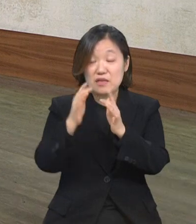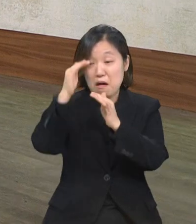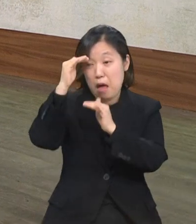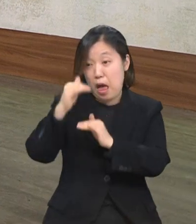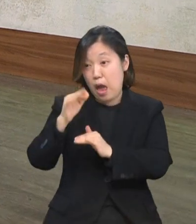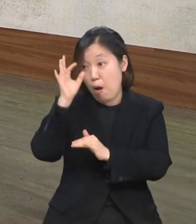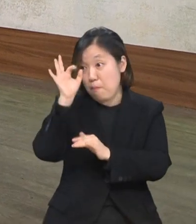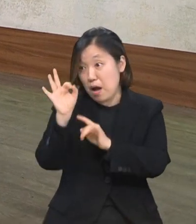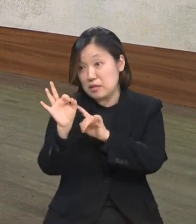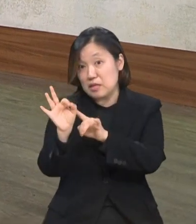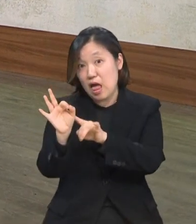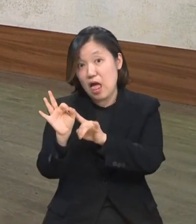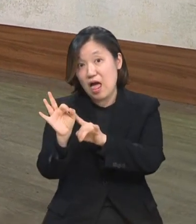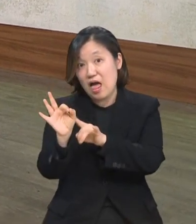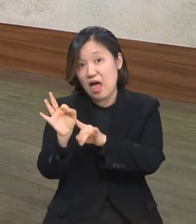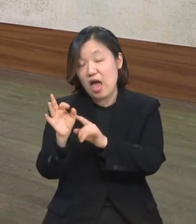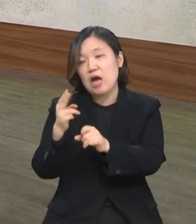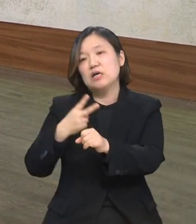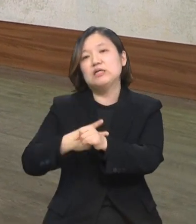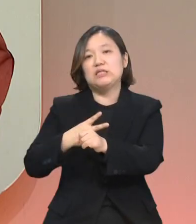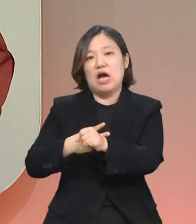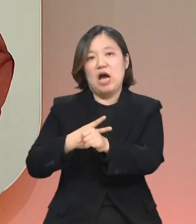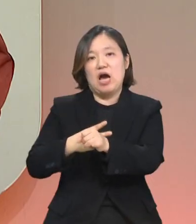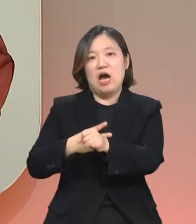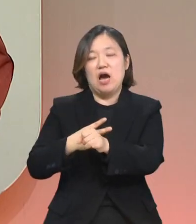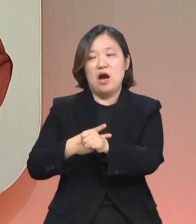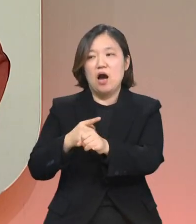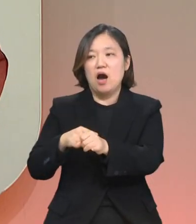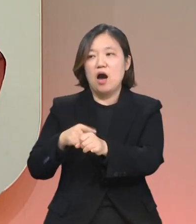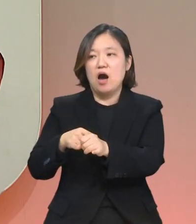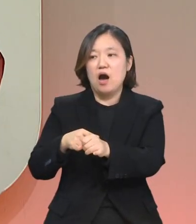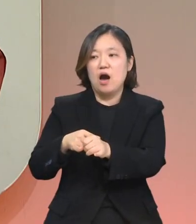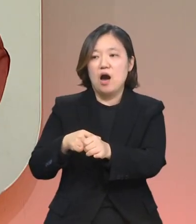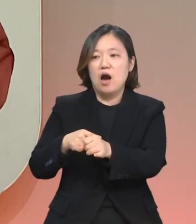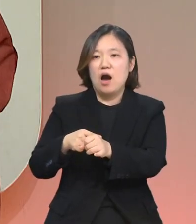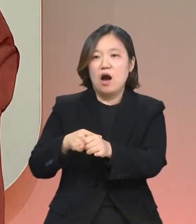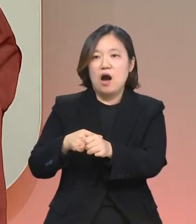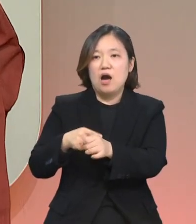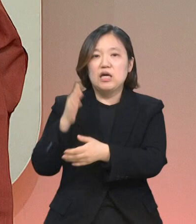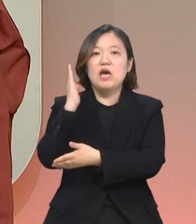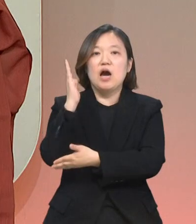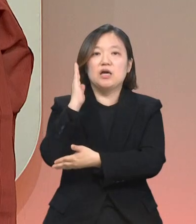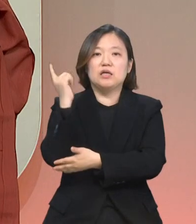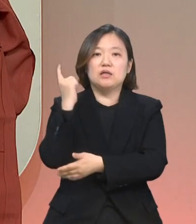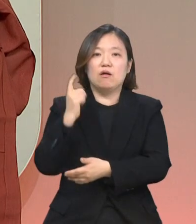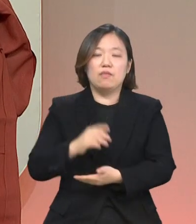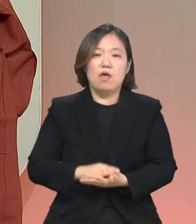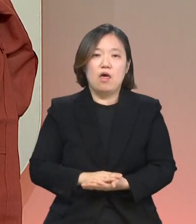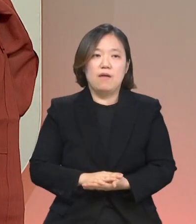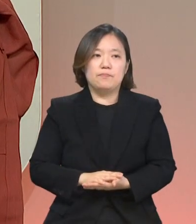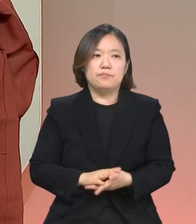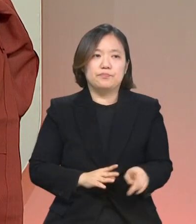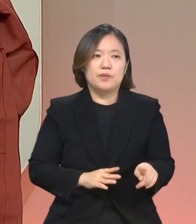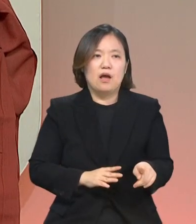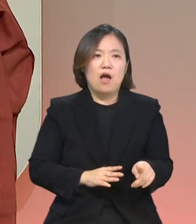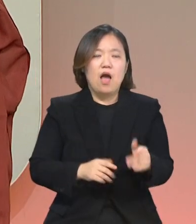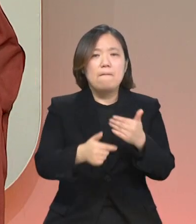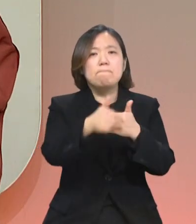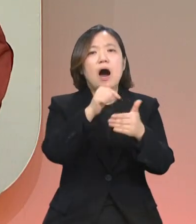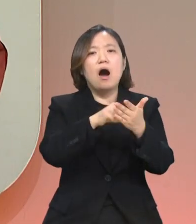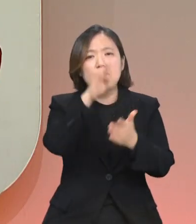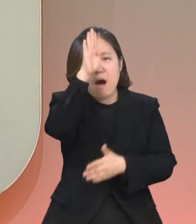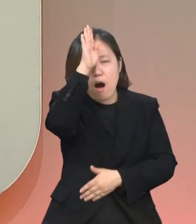심리학자 정신과 상담 하시는 분이 강의하시는 걸 이렇게 잠깐 들었는데 우울증이 정말 무서운 것 중에 하나가 뭐냐면